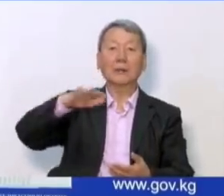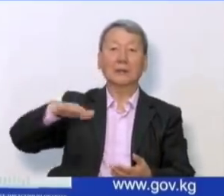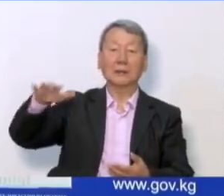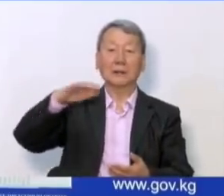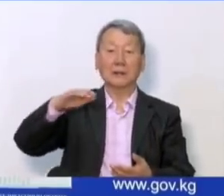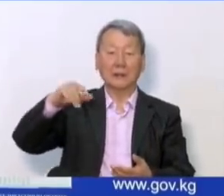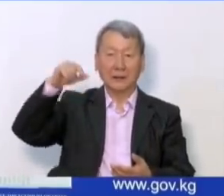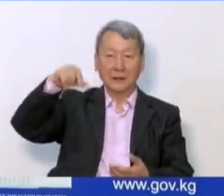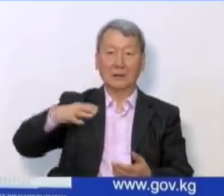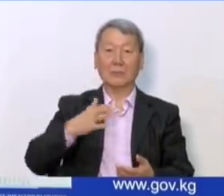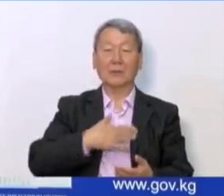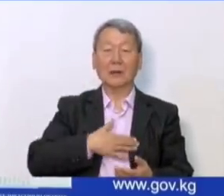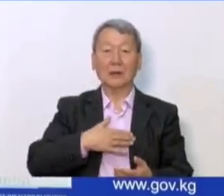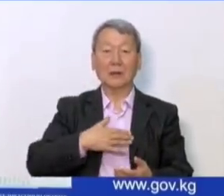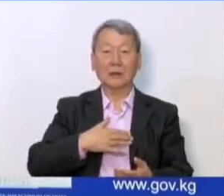табы биздин